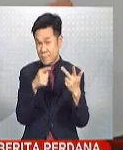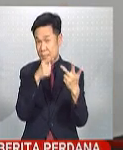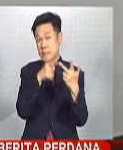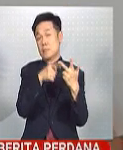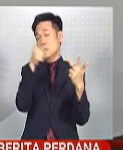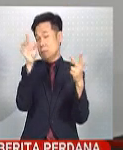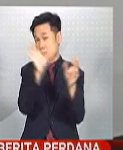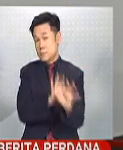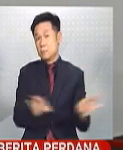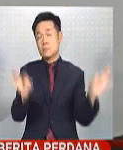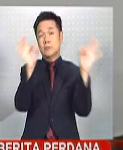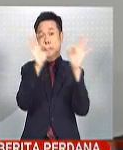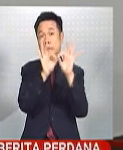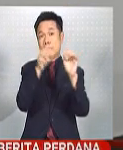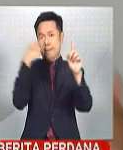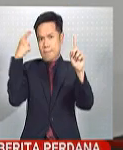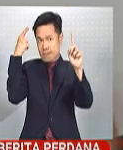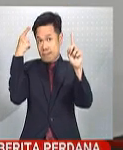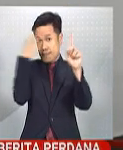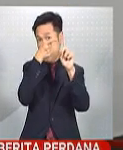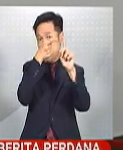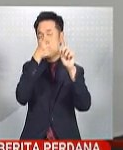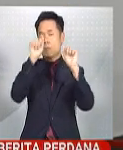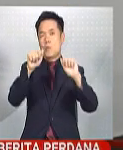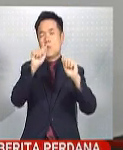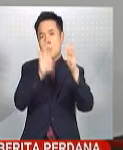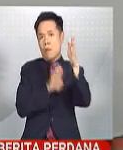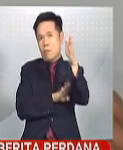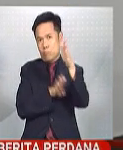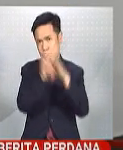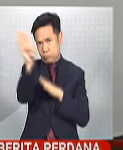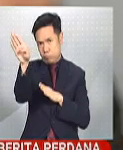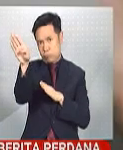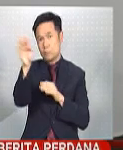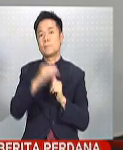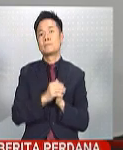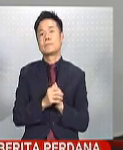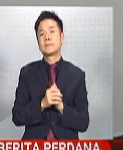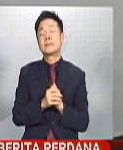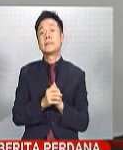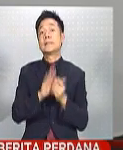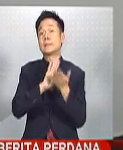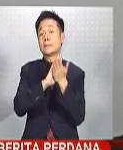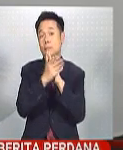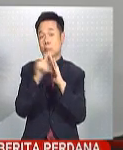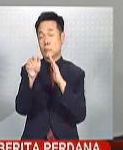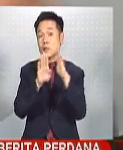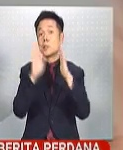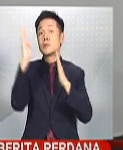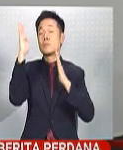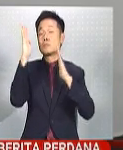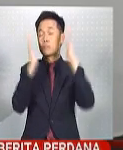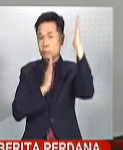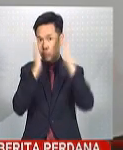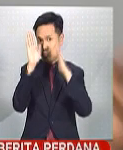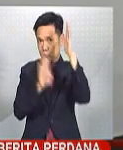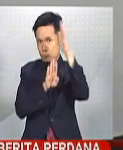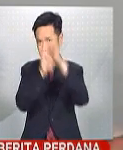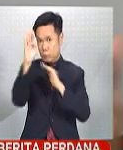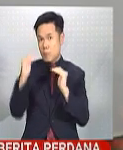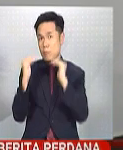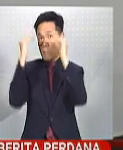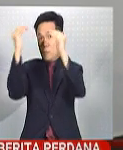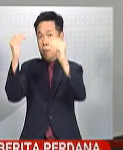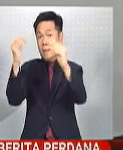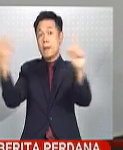ialah akhirnya kita akan mencapai kemajuan sebagai negara maju, merealisasikan juga